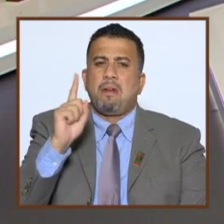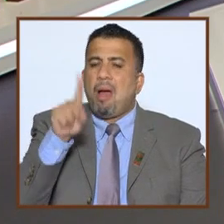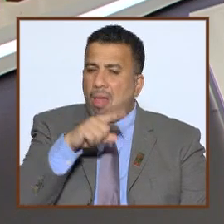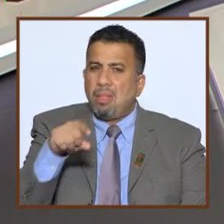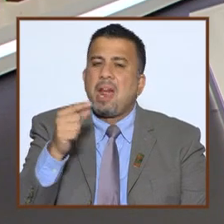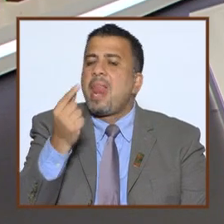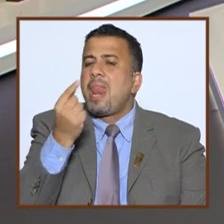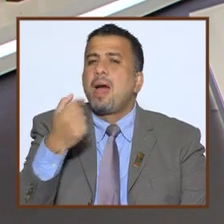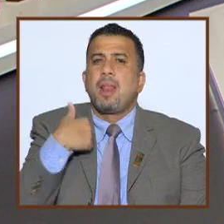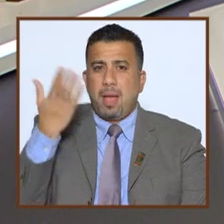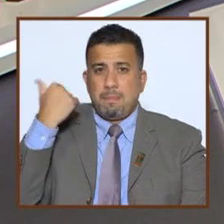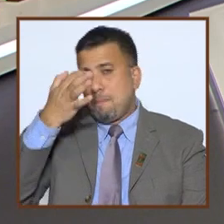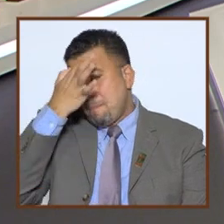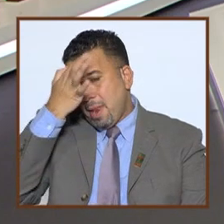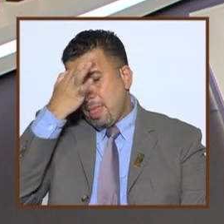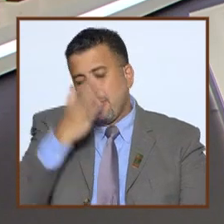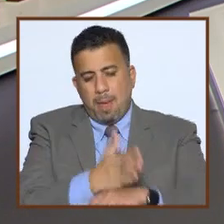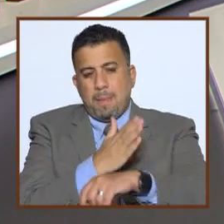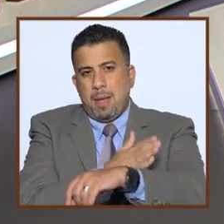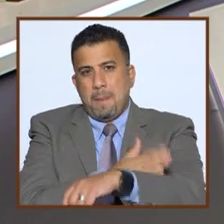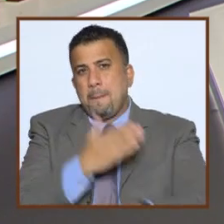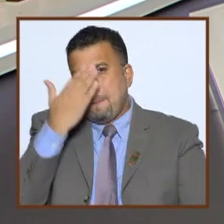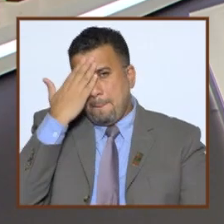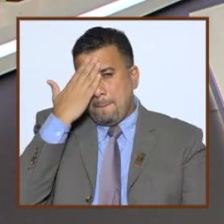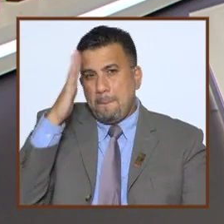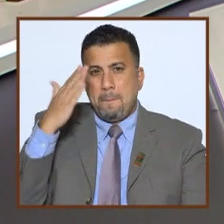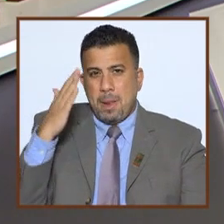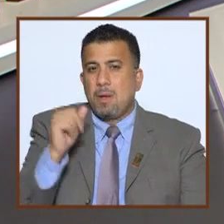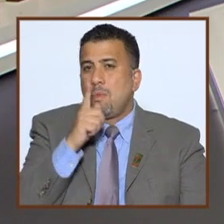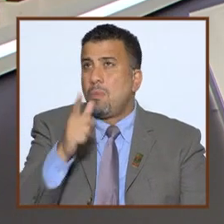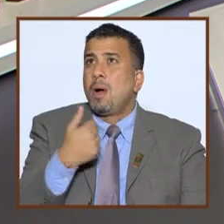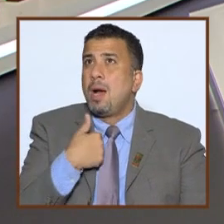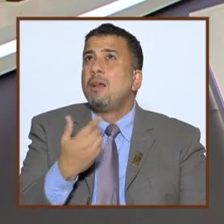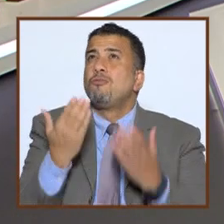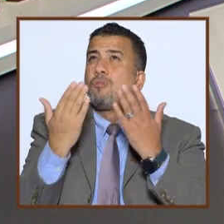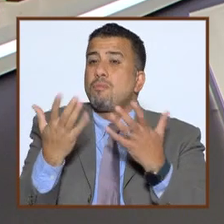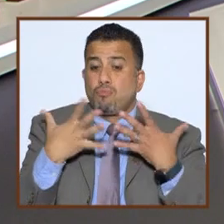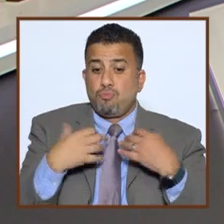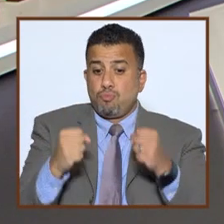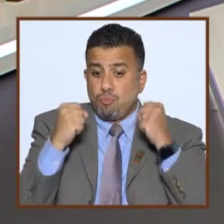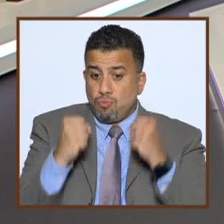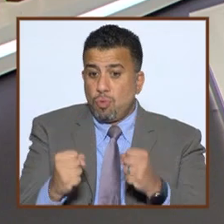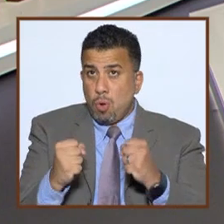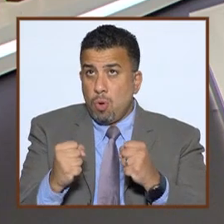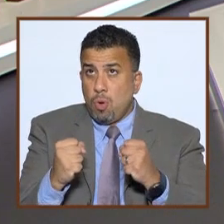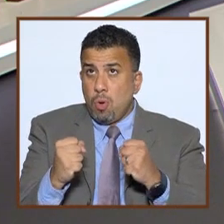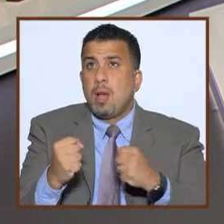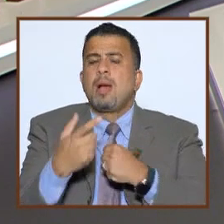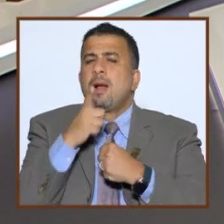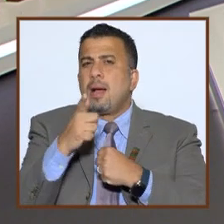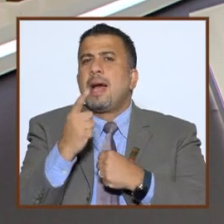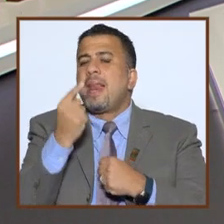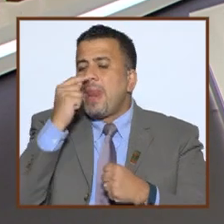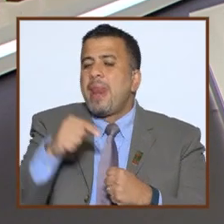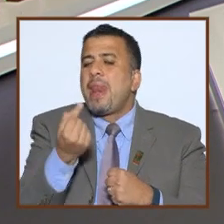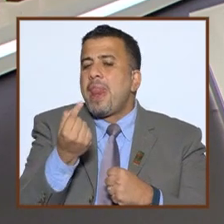كنت مريضه وبعدين نذرت نذر اني اطلع صداقه المهم انا تحسنت شوي بس ما خفيت وطلعت